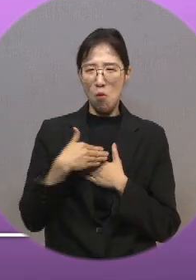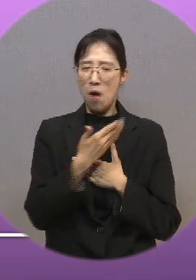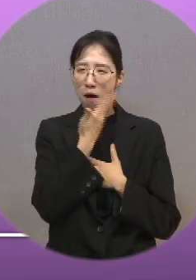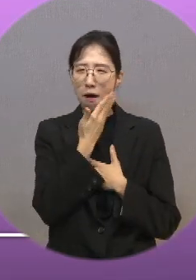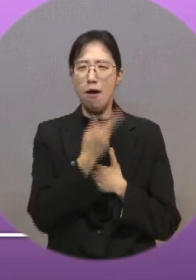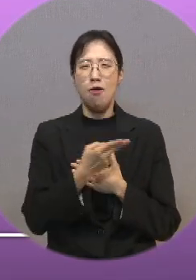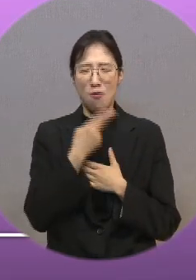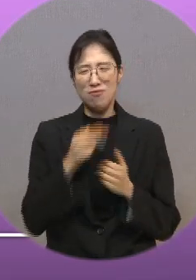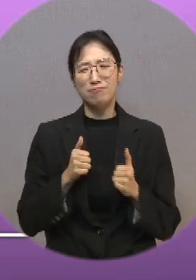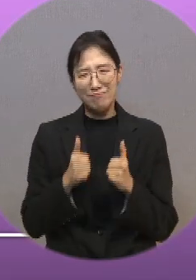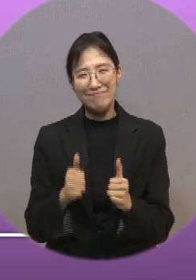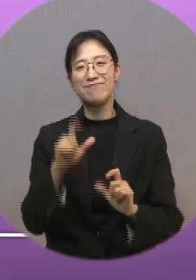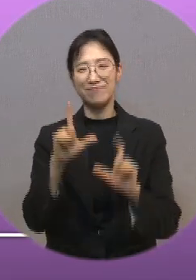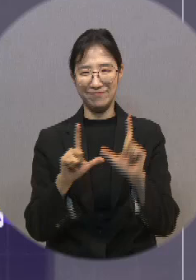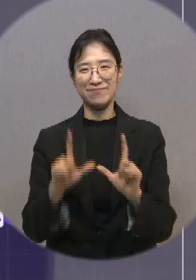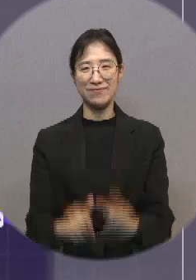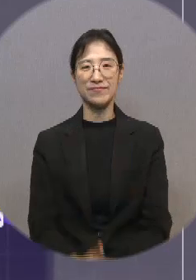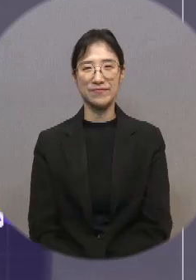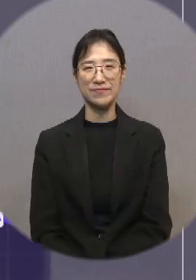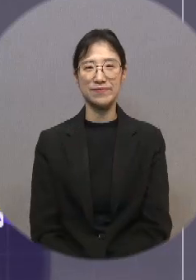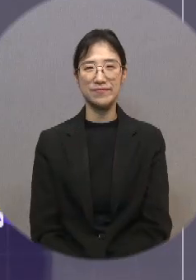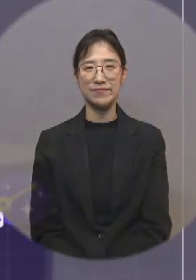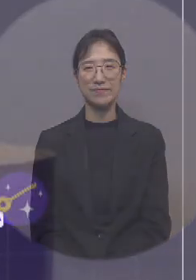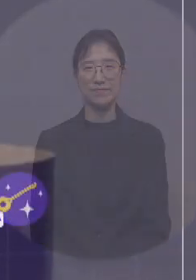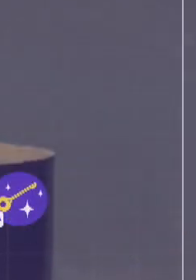않고 열심히 하는 것 같습니다.